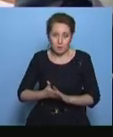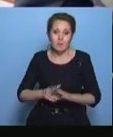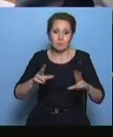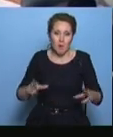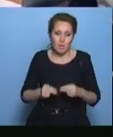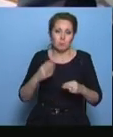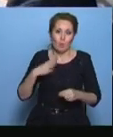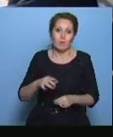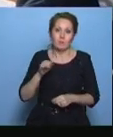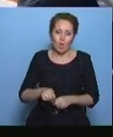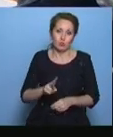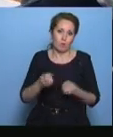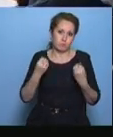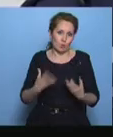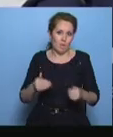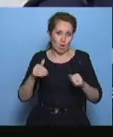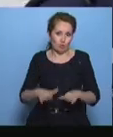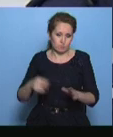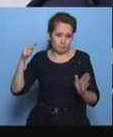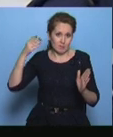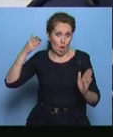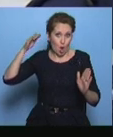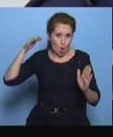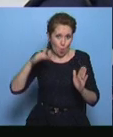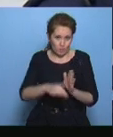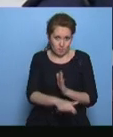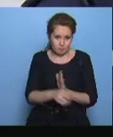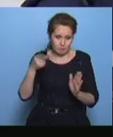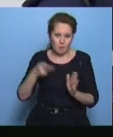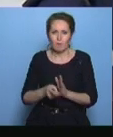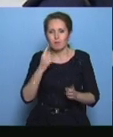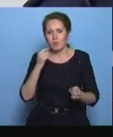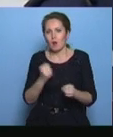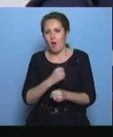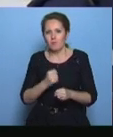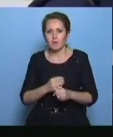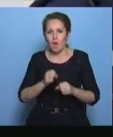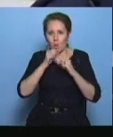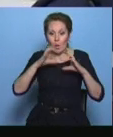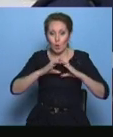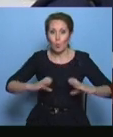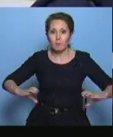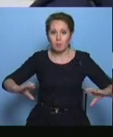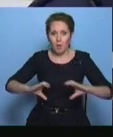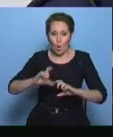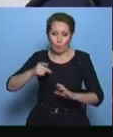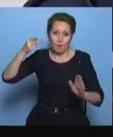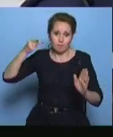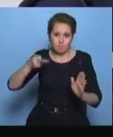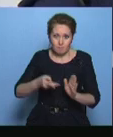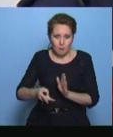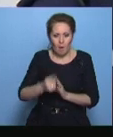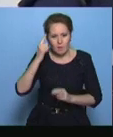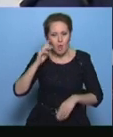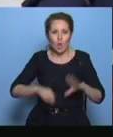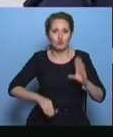кто просто решил прокатиться с горки. Очень часто в последнее время это травмы на тюбингах. То есть люди катаются на тюбингах, не